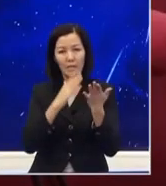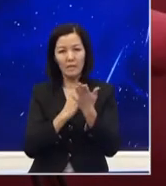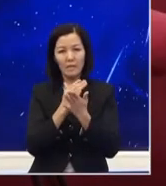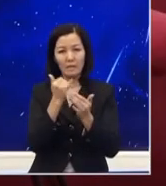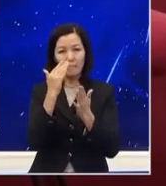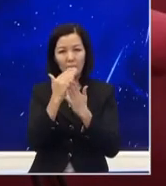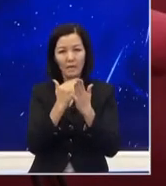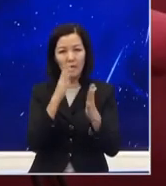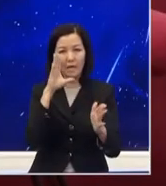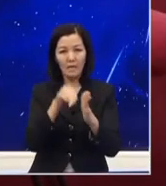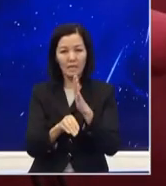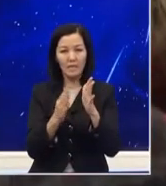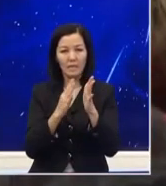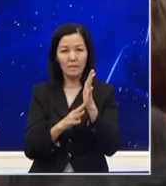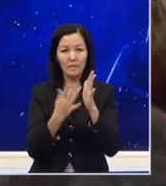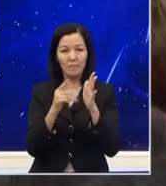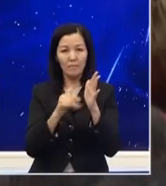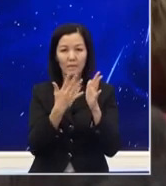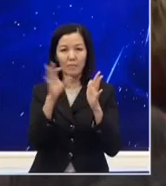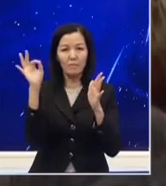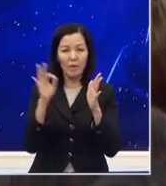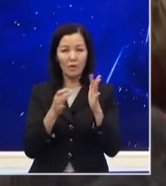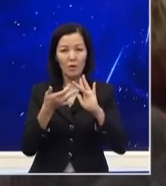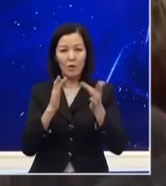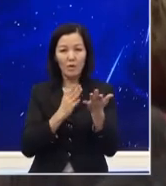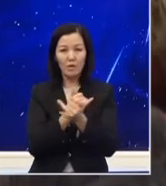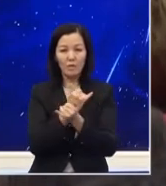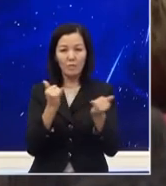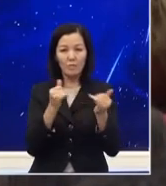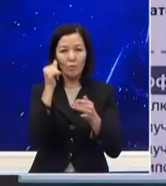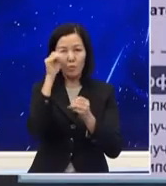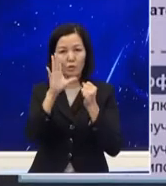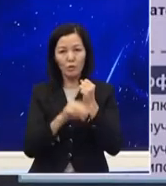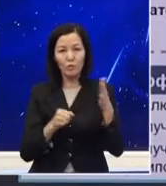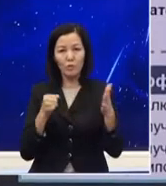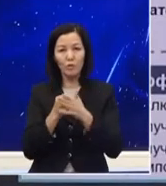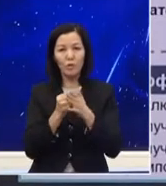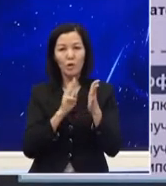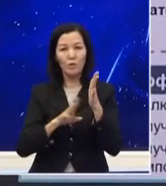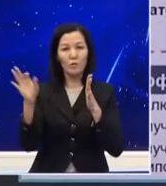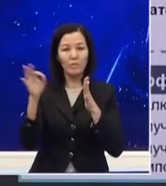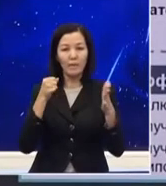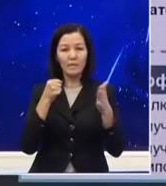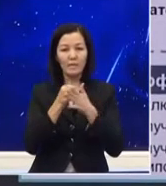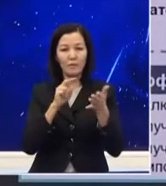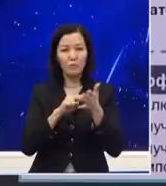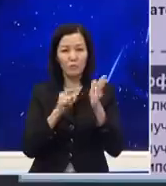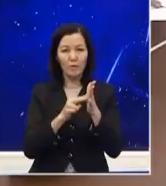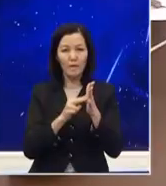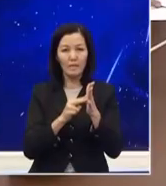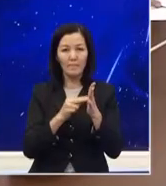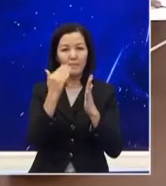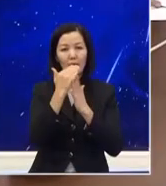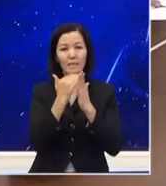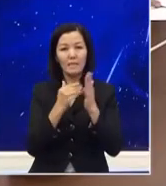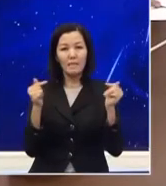Оның 85,5% онлайн режимде көрсетіледі. Осы жыл соңына дейін бұл көрсеткіш 90%-ға дейін жеткізіледі. Өңірде